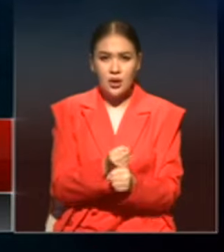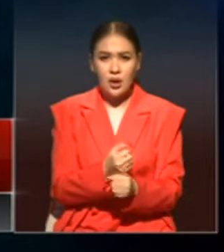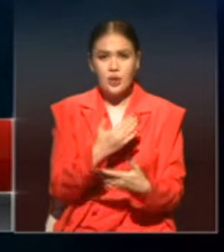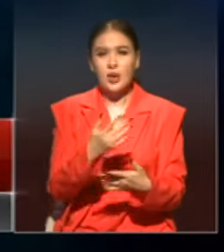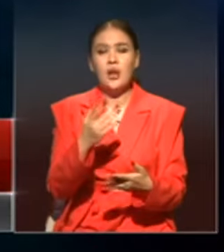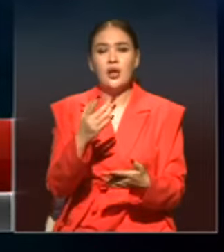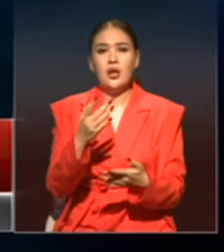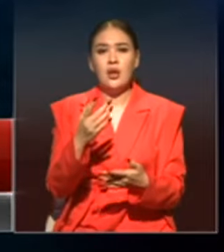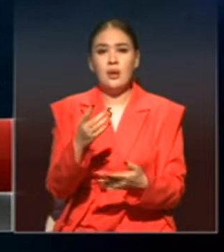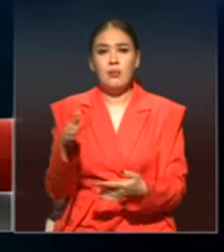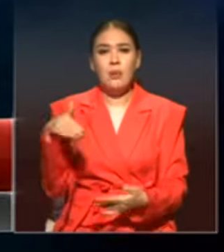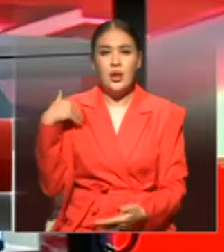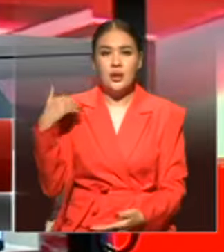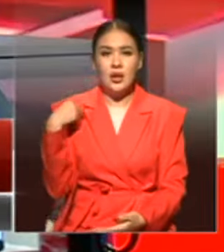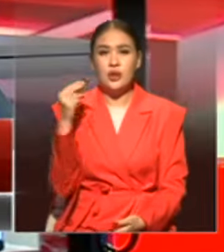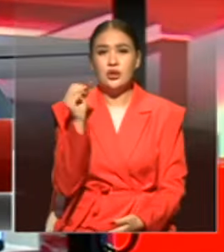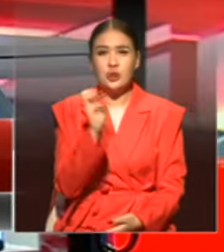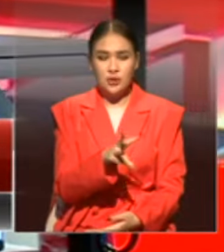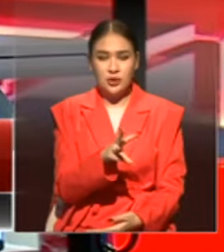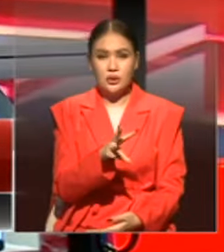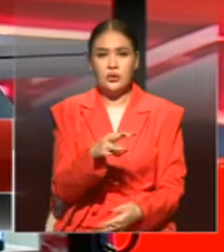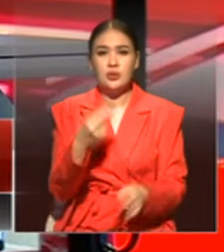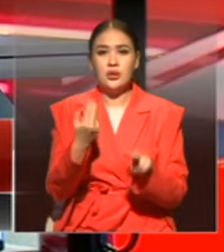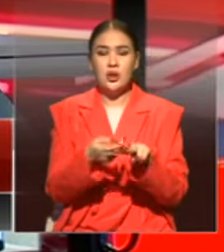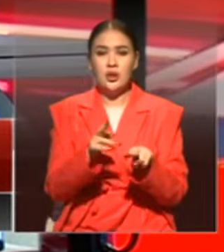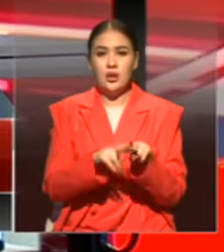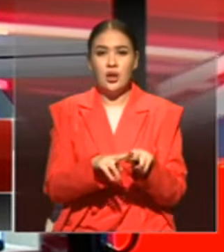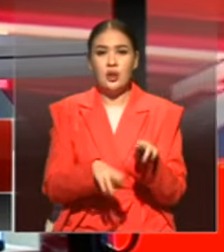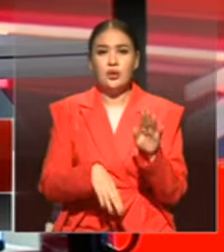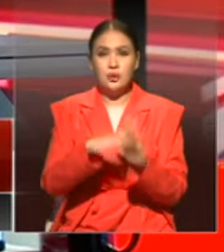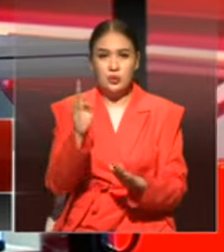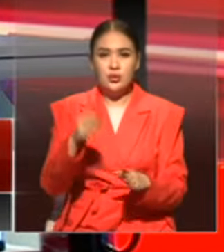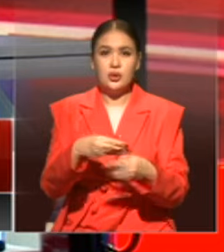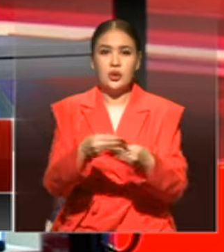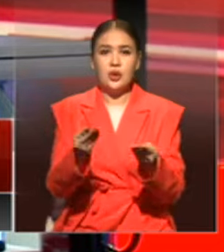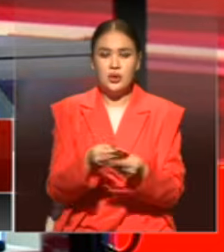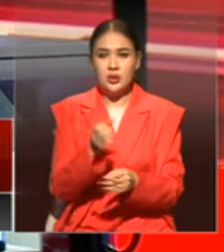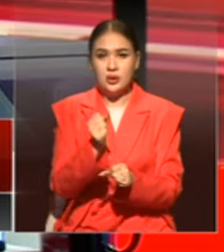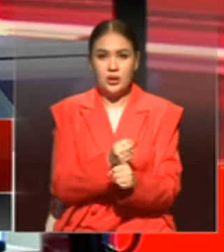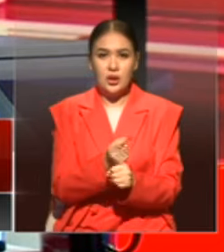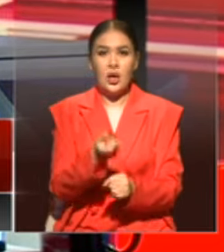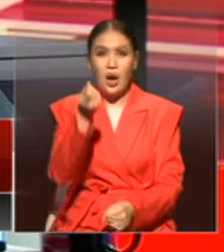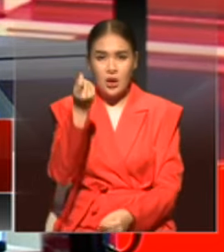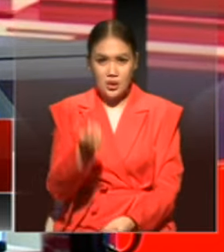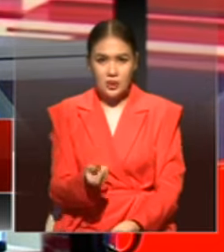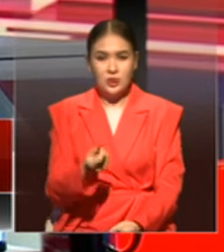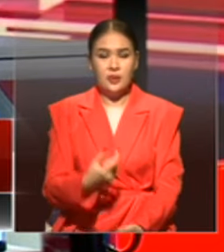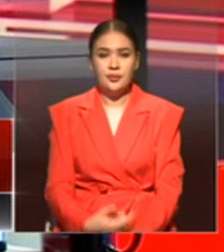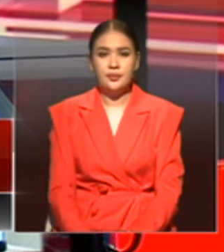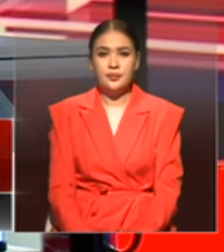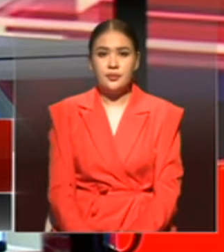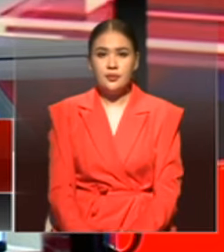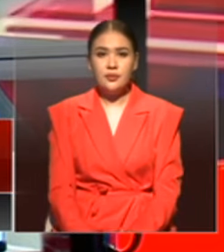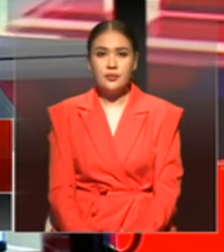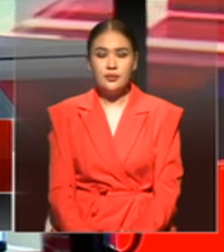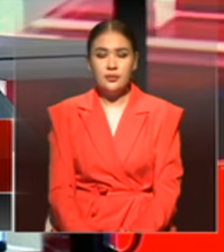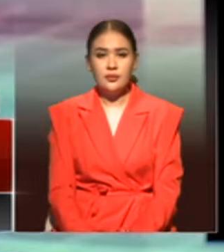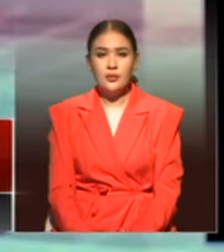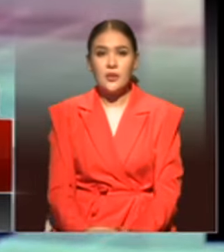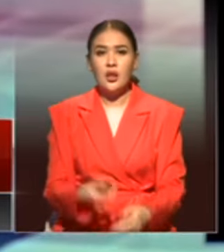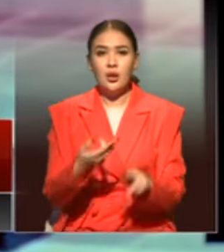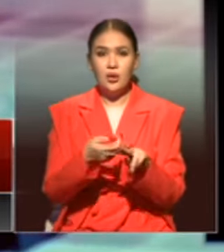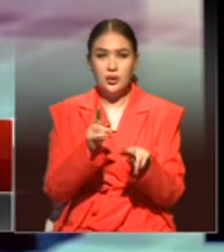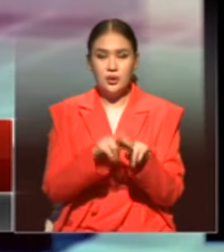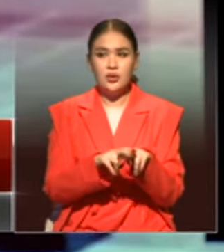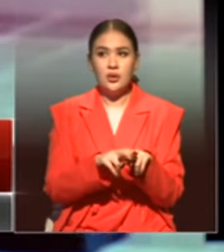қайтадан пайдаланғаннан көрі тегінде, мысалға сол ыдысты қайтадан жасай салған арзан шығады деген мәселе. Ол дұрыс